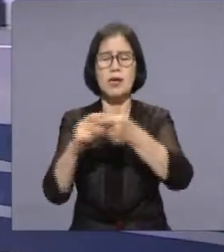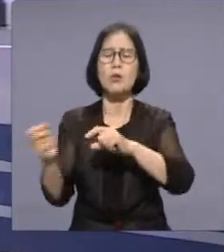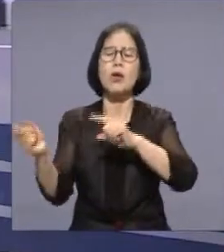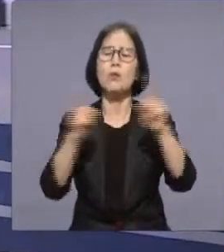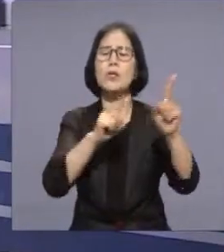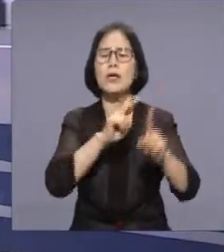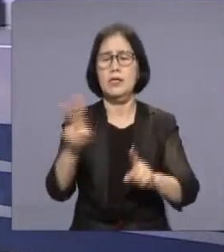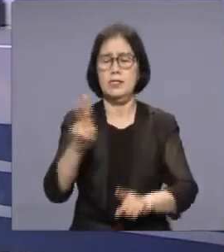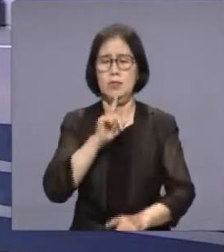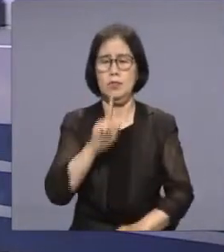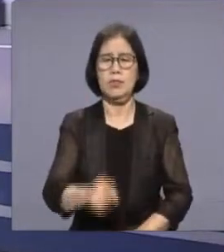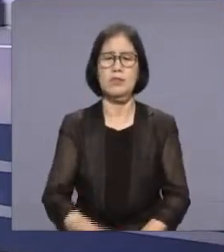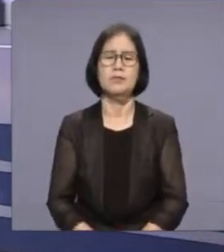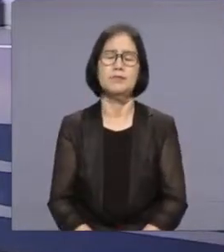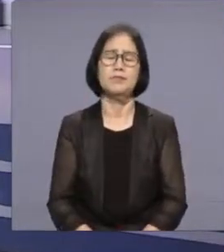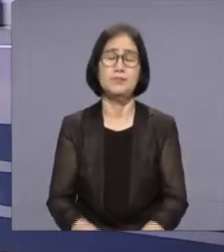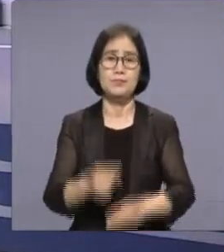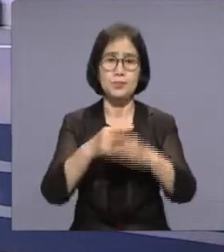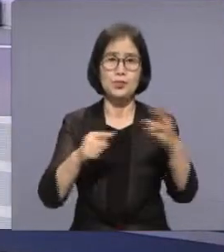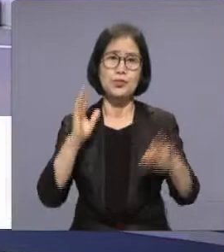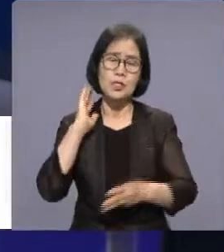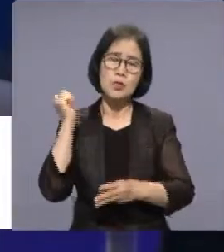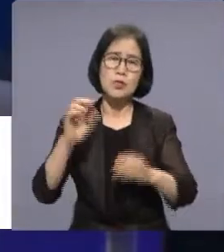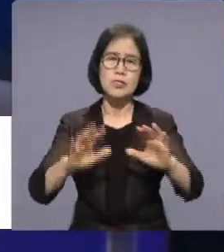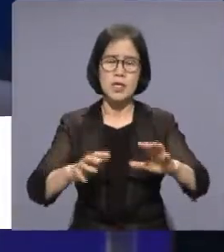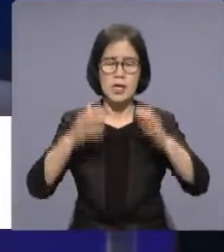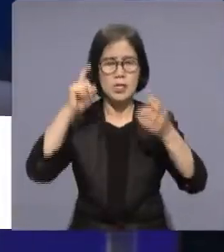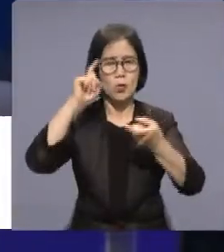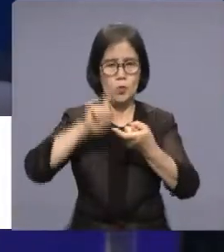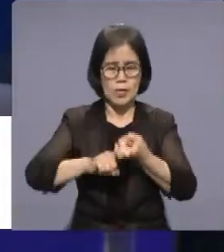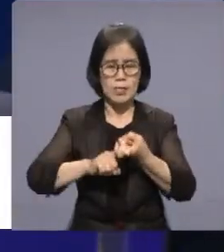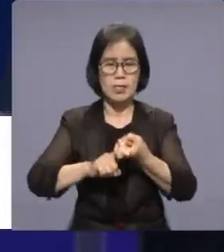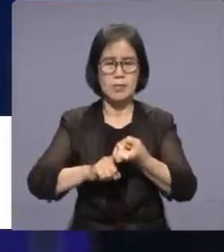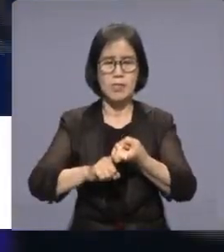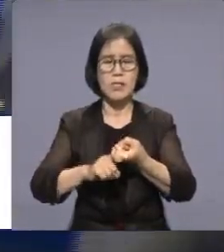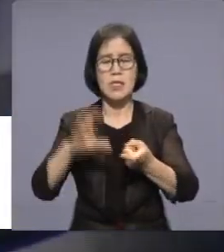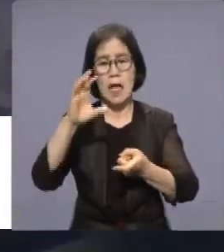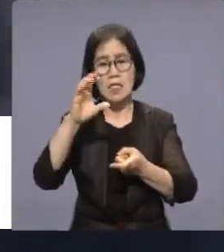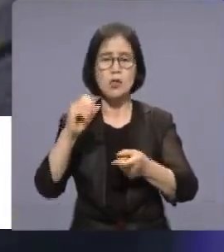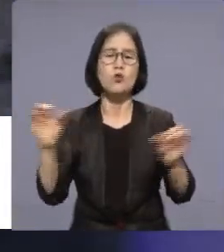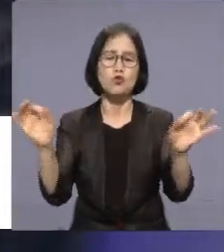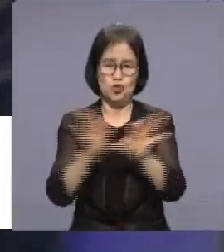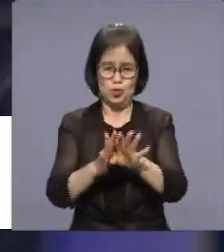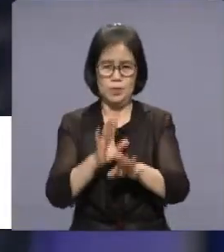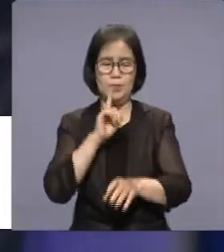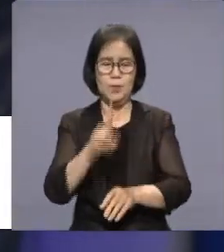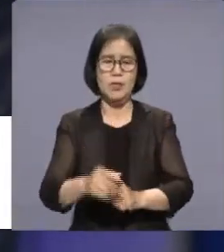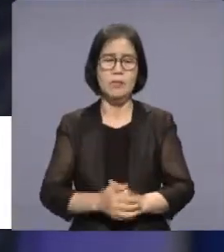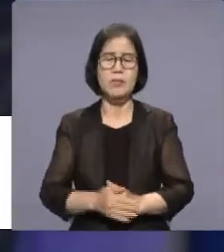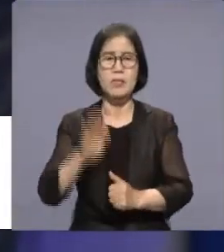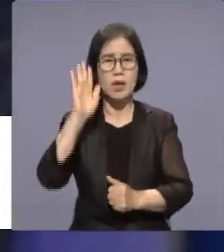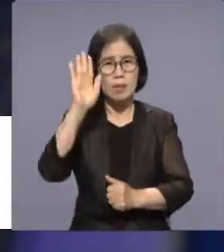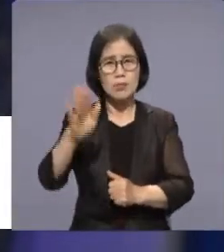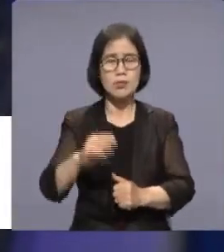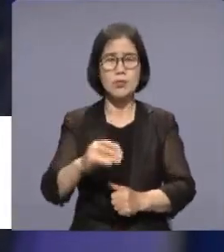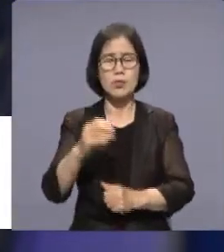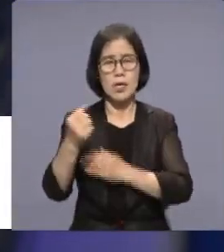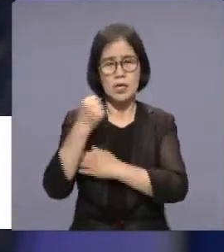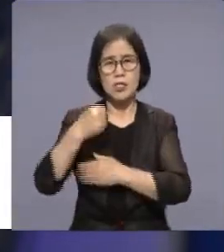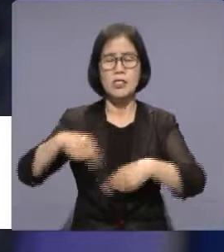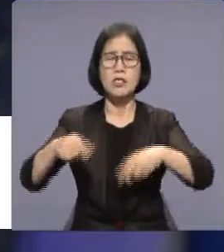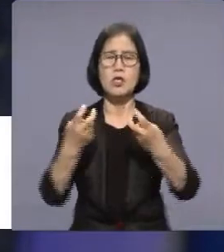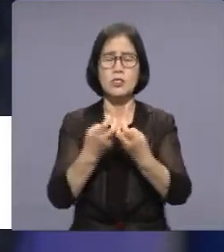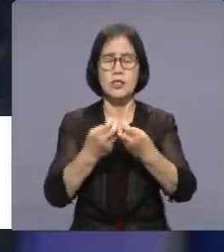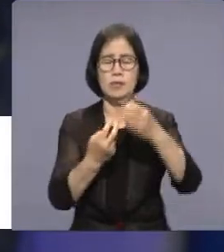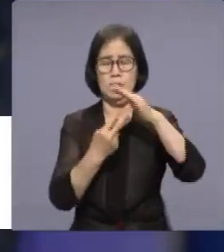겁니다. 윤 대통령은 세계적 관심사인 탄소 중립도 언급하면서 향후 에너지 정책